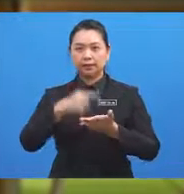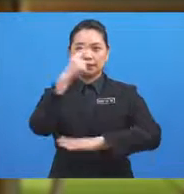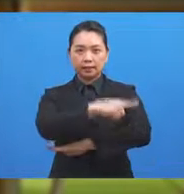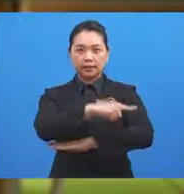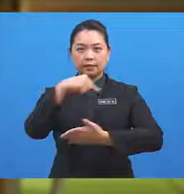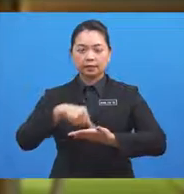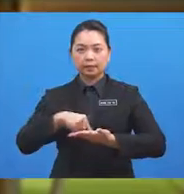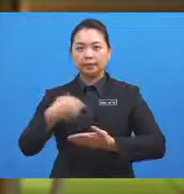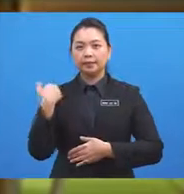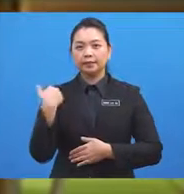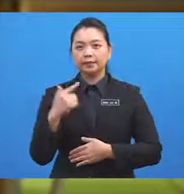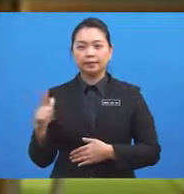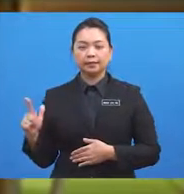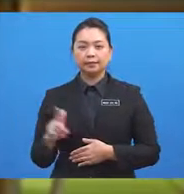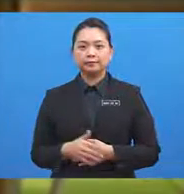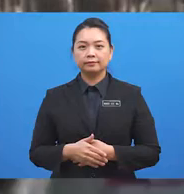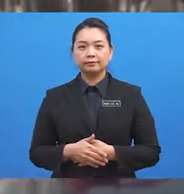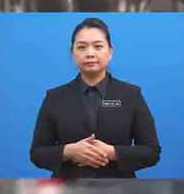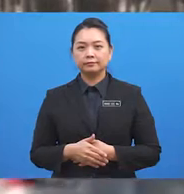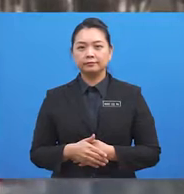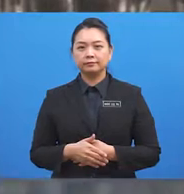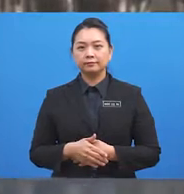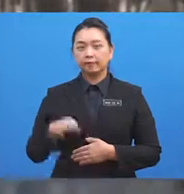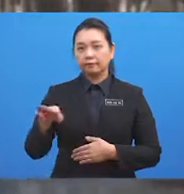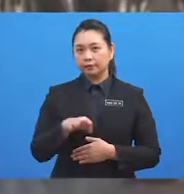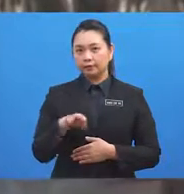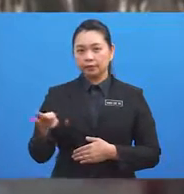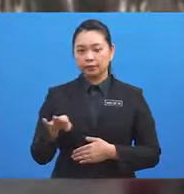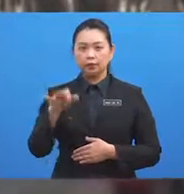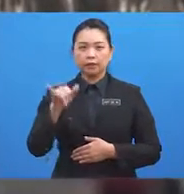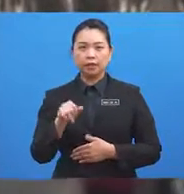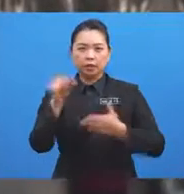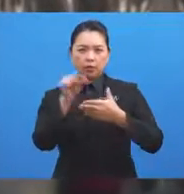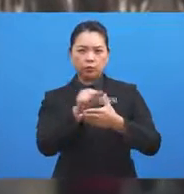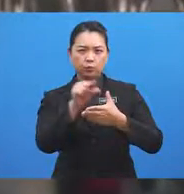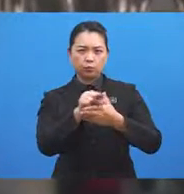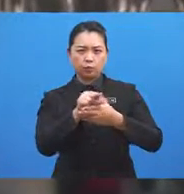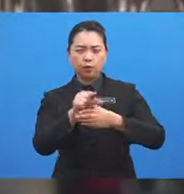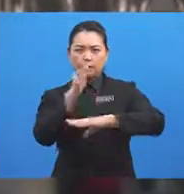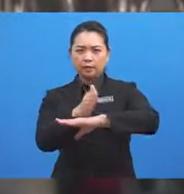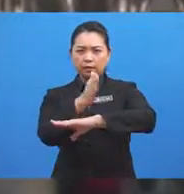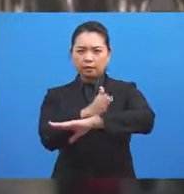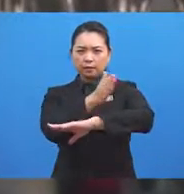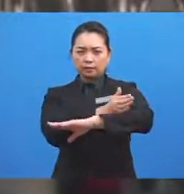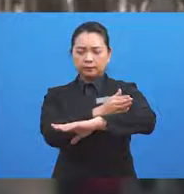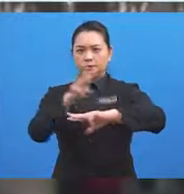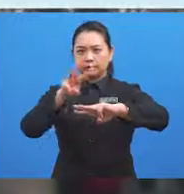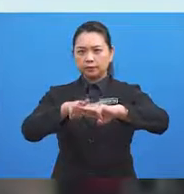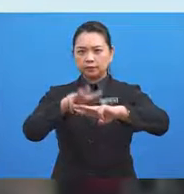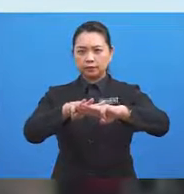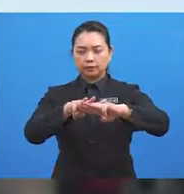hari ini adalah mengenai faktor yang mempengaruhi perkembangan